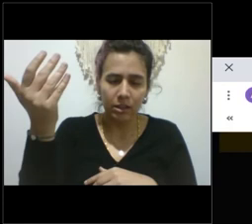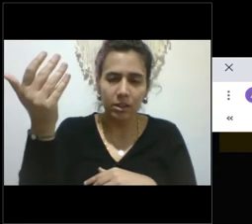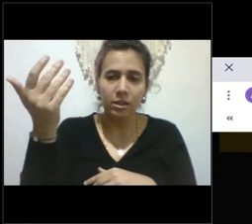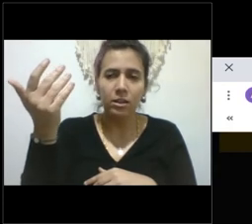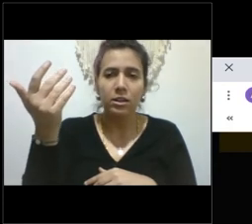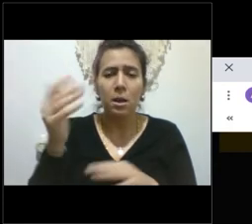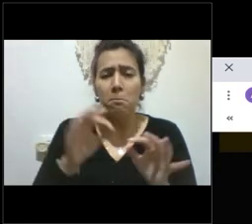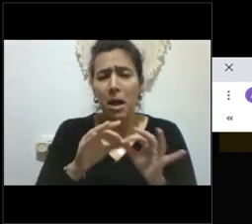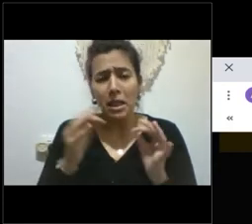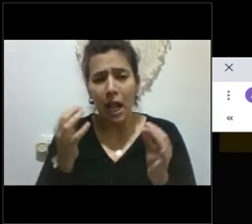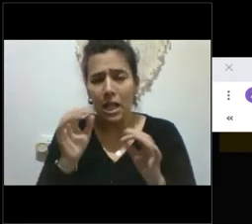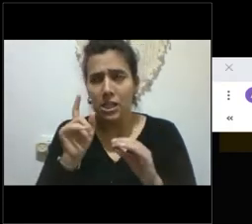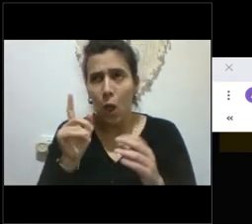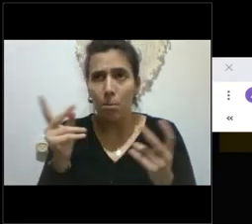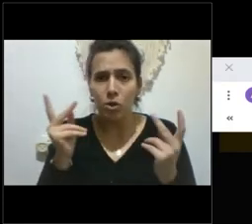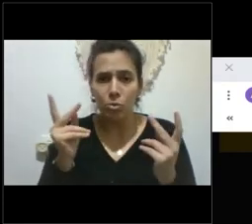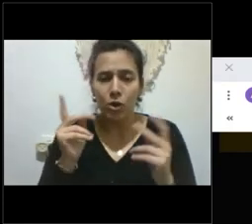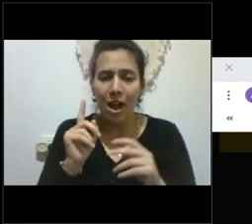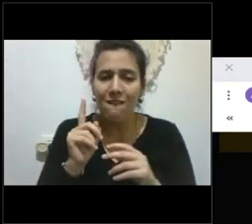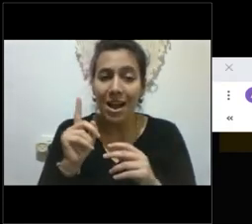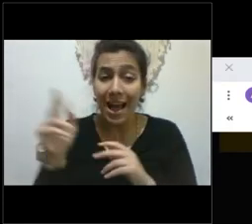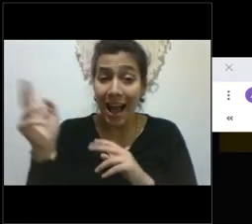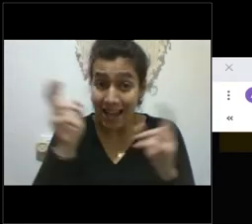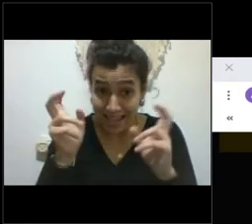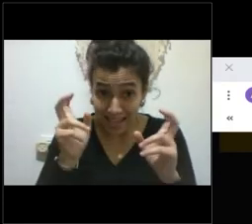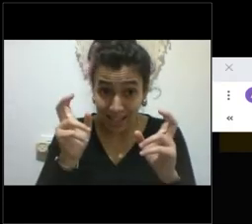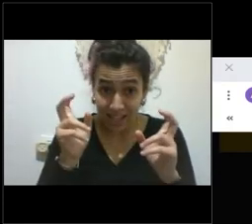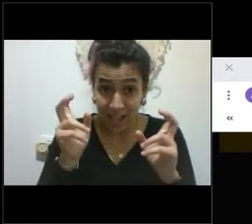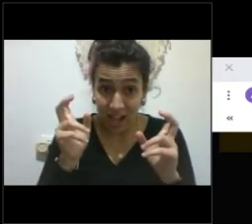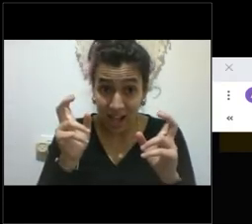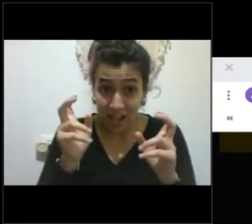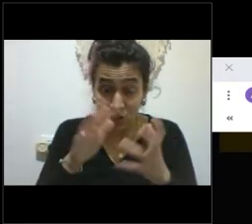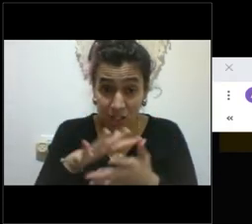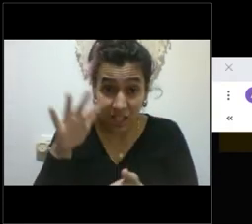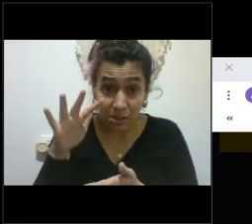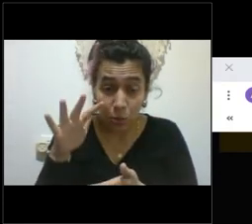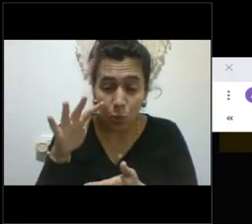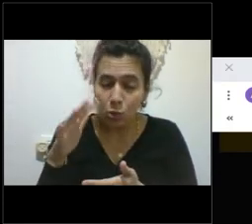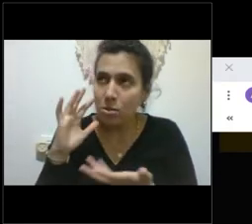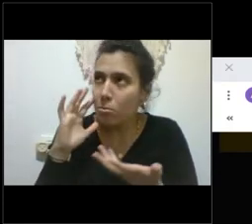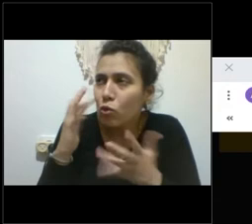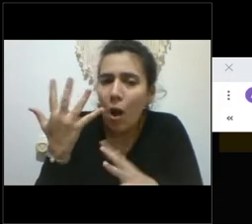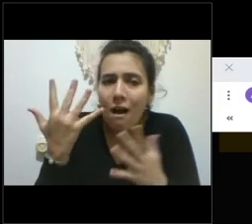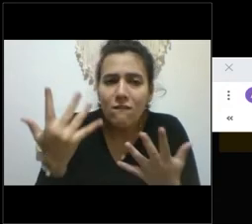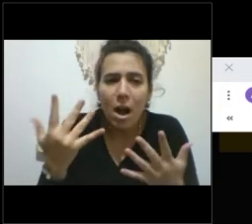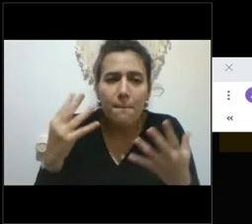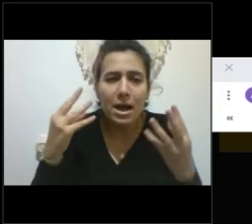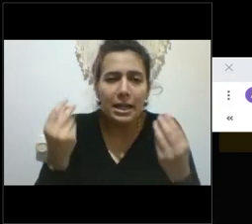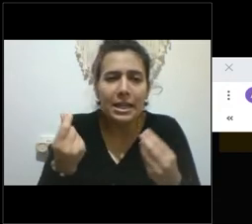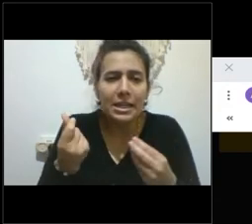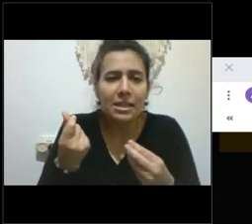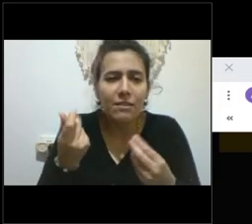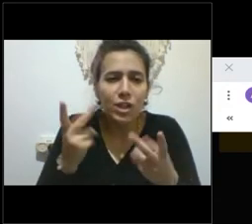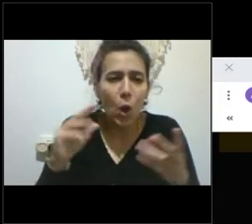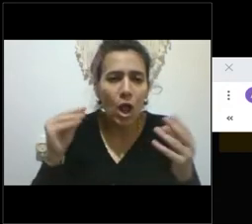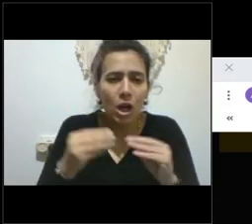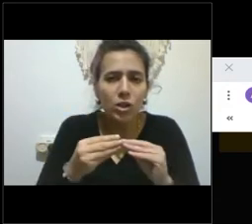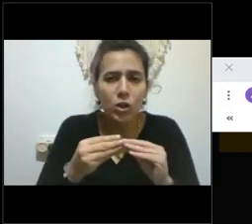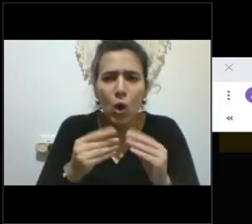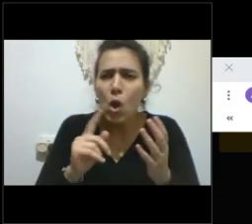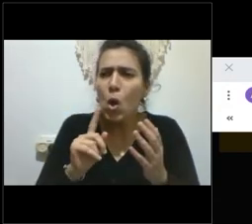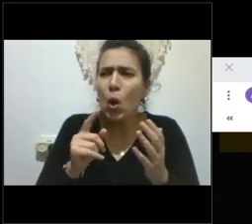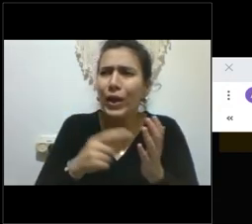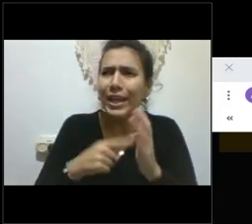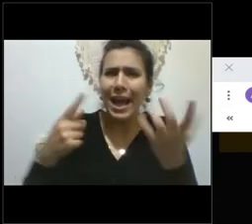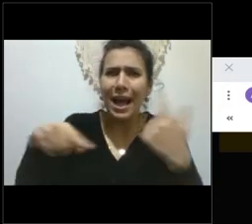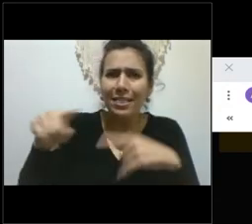כדי שתעשו את התהליכים האלה, זה מטורף כמה כסף זה יכול לחסוך לכם אחר כך, לא כי תעשו בהכרח את העבודות האלה בעצמכם, אלא